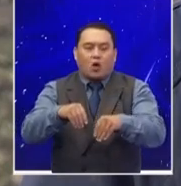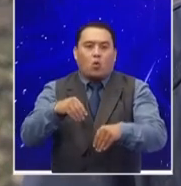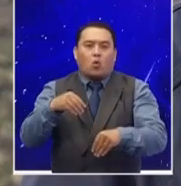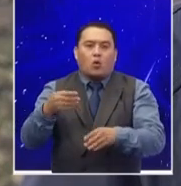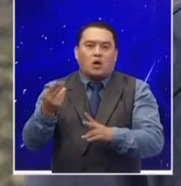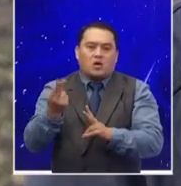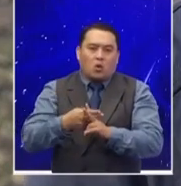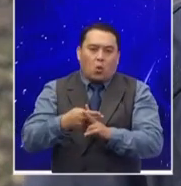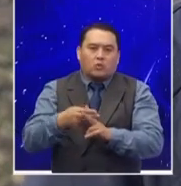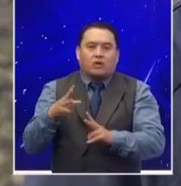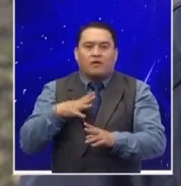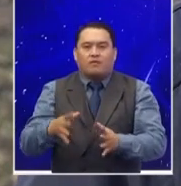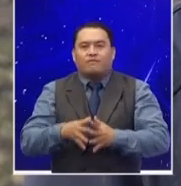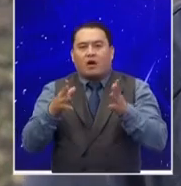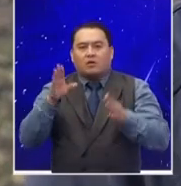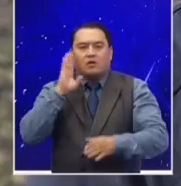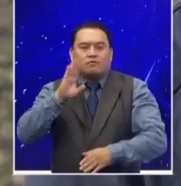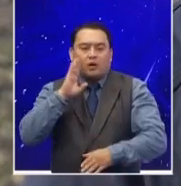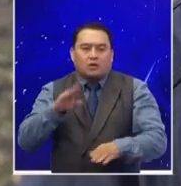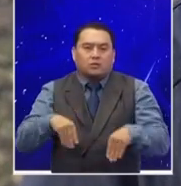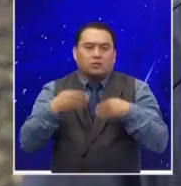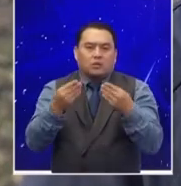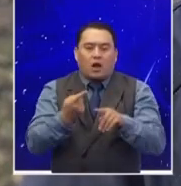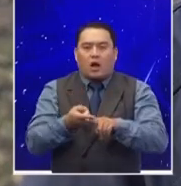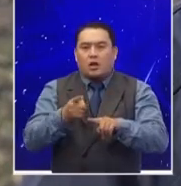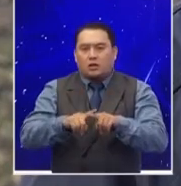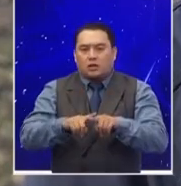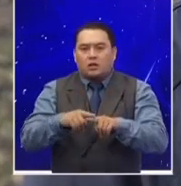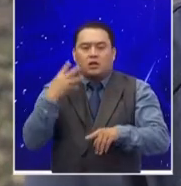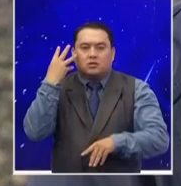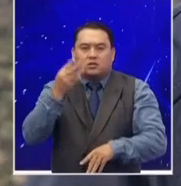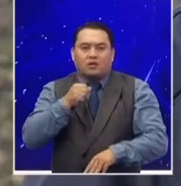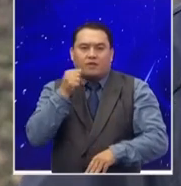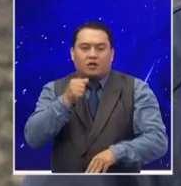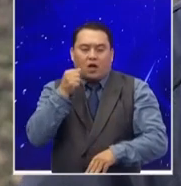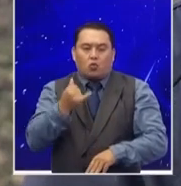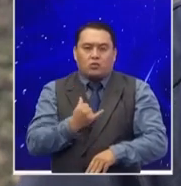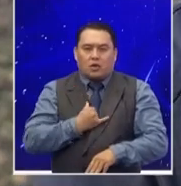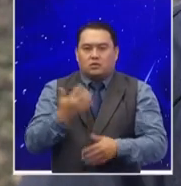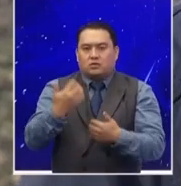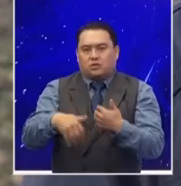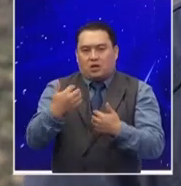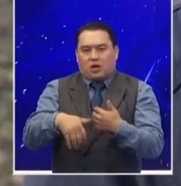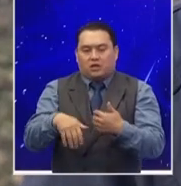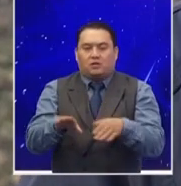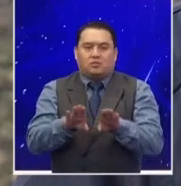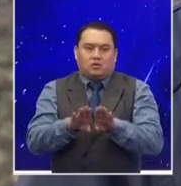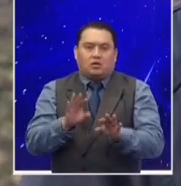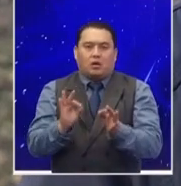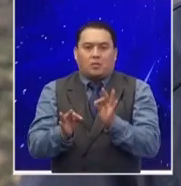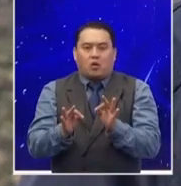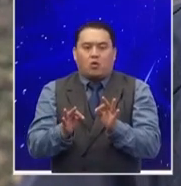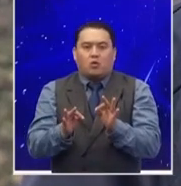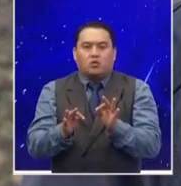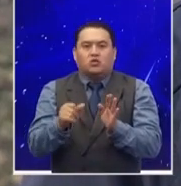льготы были, чуть больше им воды давали. Ну, я думаю, на этот свекла урожайность не дала минуса. Сейчас у меня